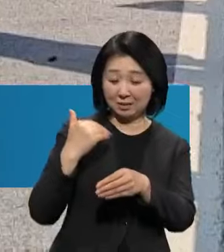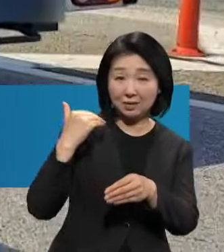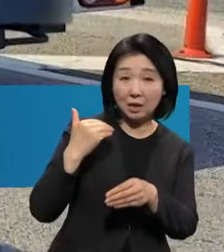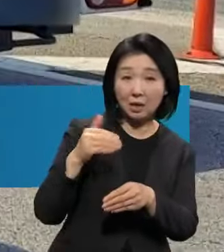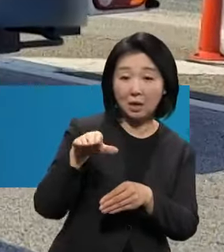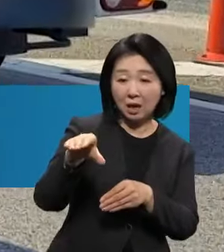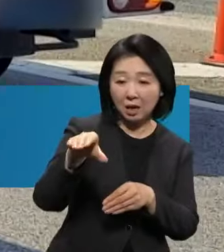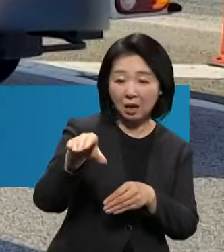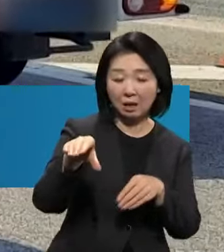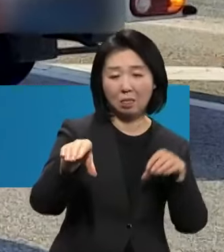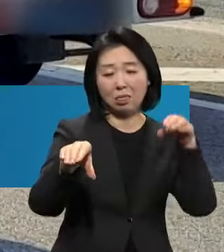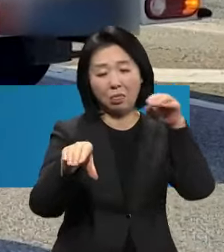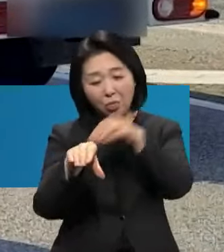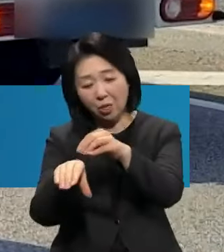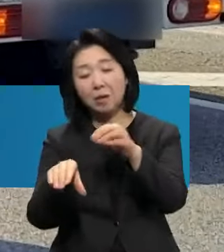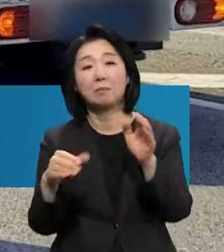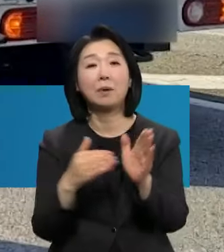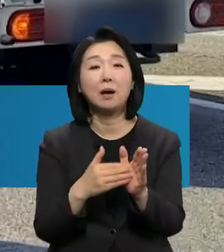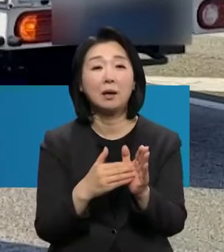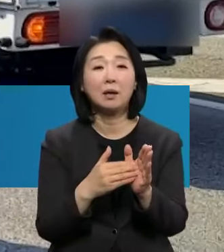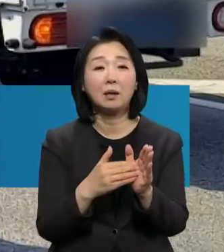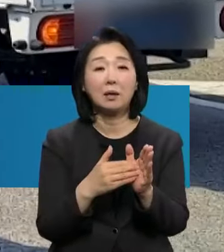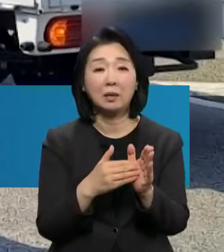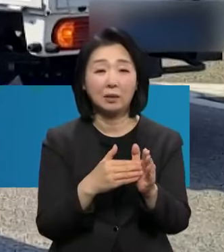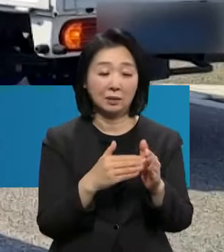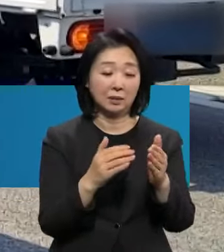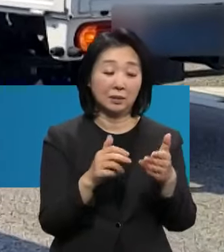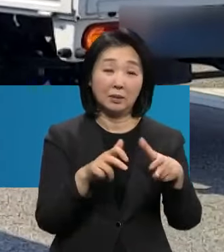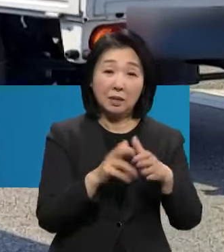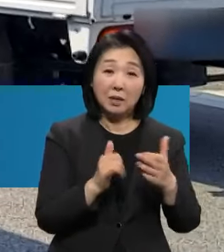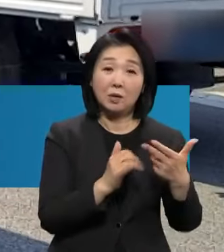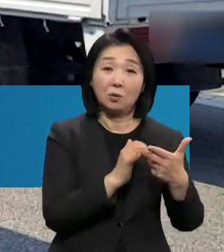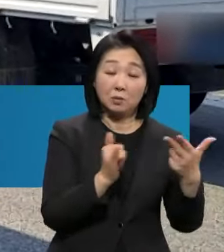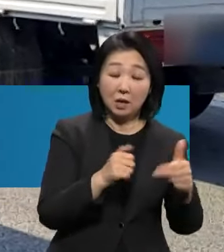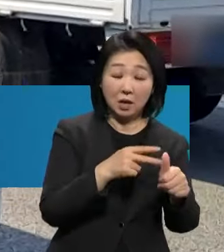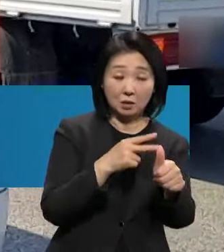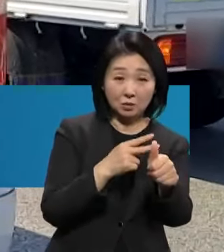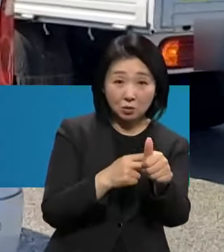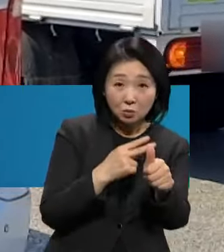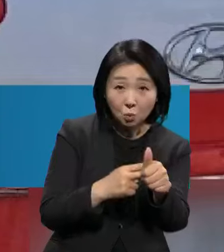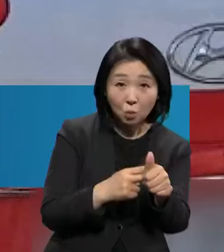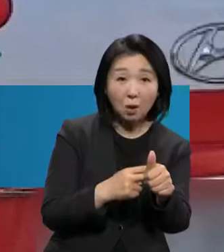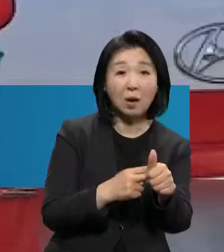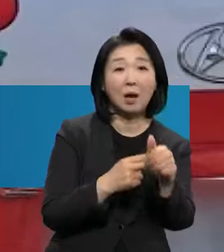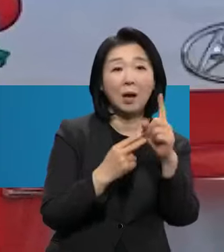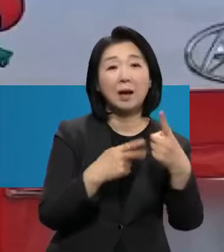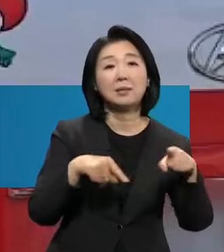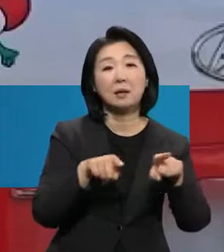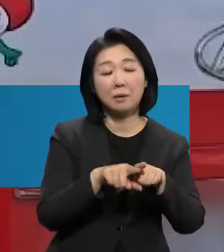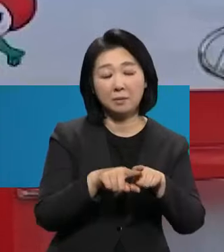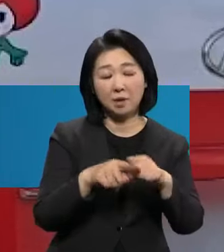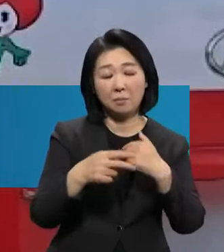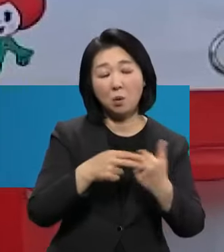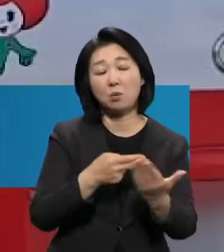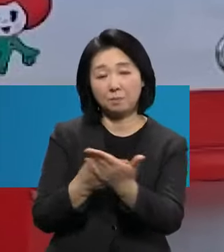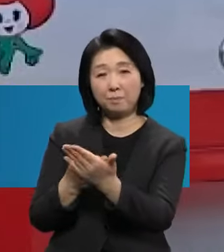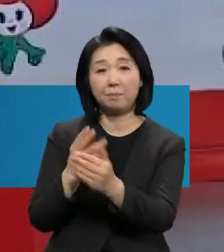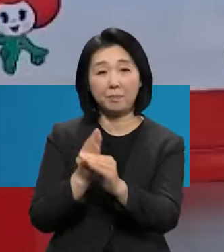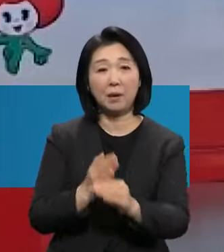승용차와 부딪히는 사고가났습니다 장애인 일곱 명과 지도교사 한 명이 닫쳐 근처 병원으로